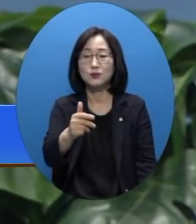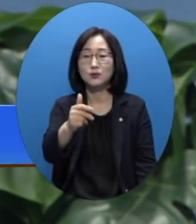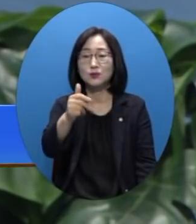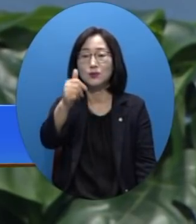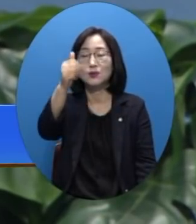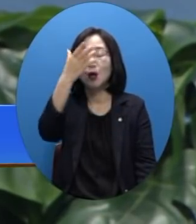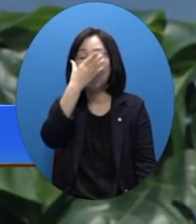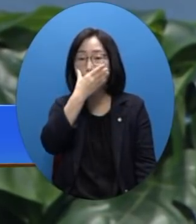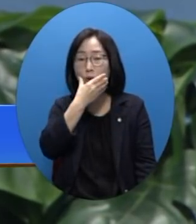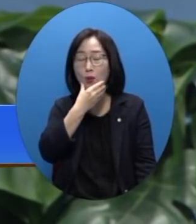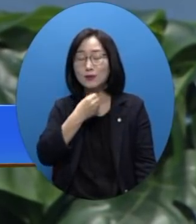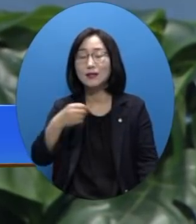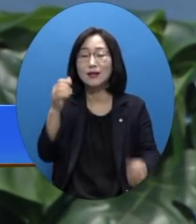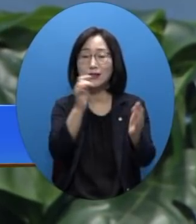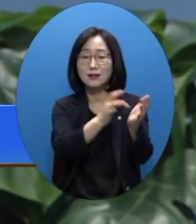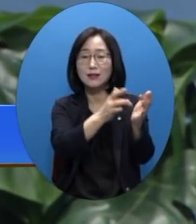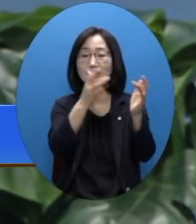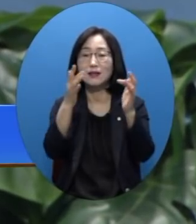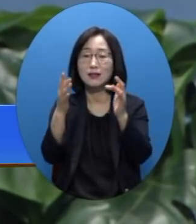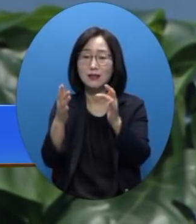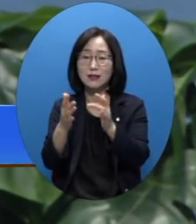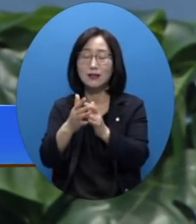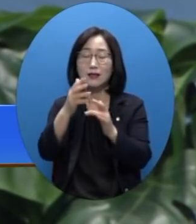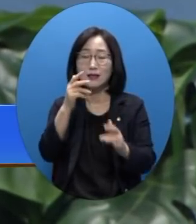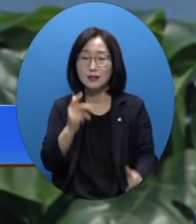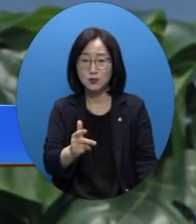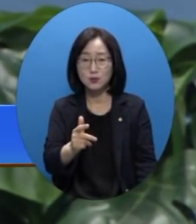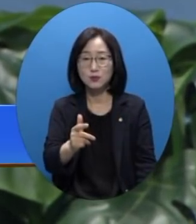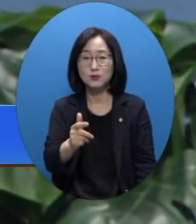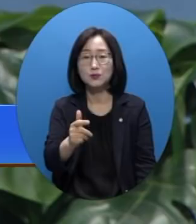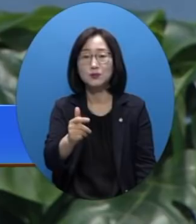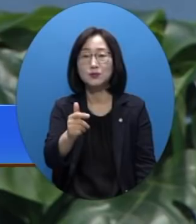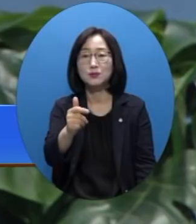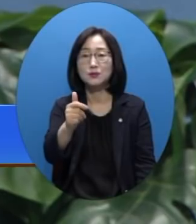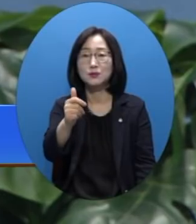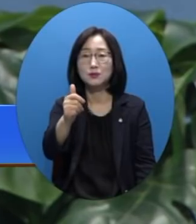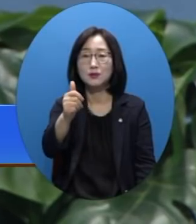예수, 복된 예수,